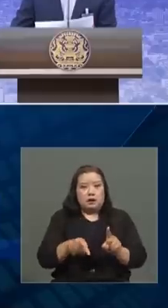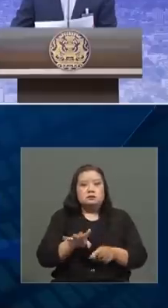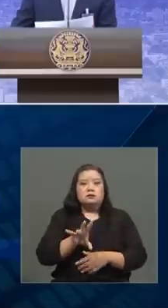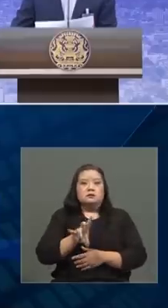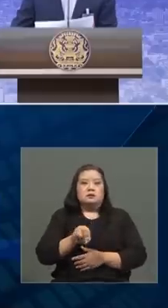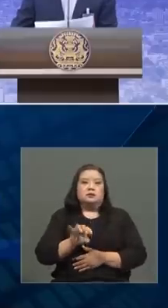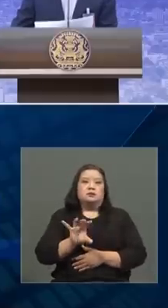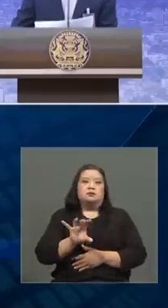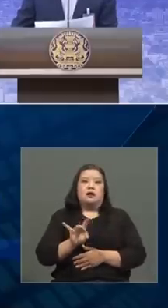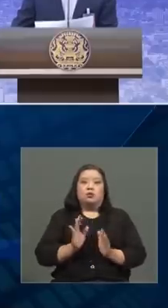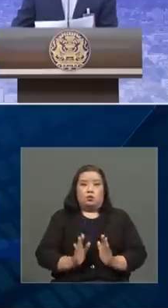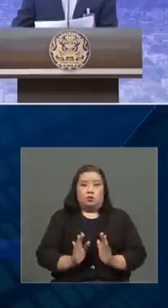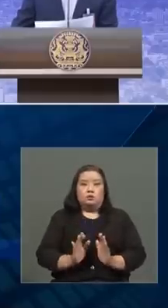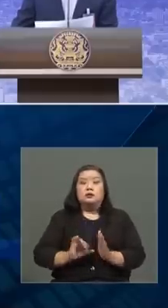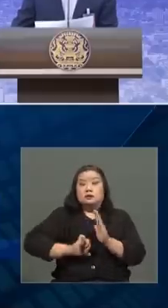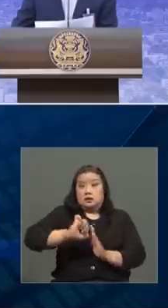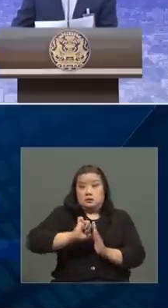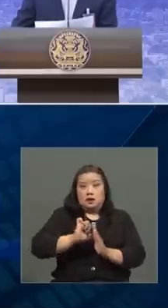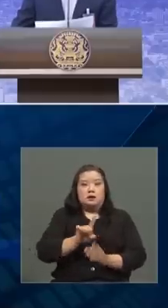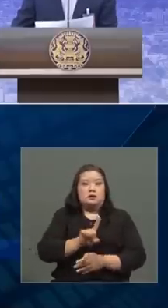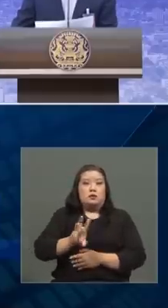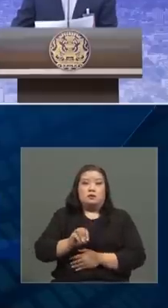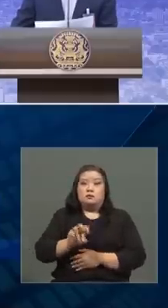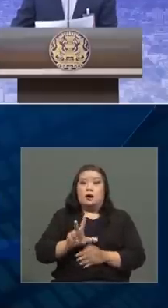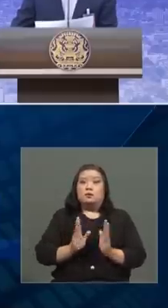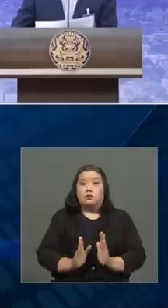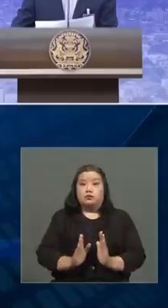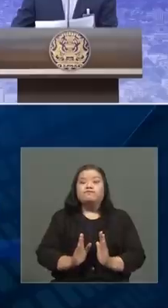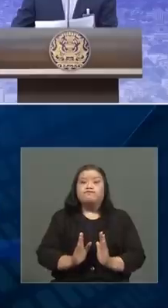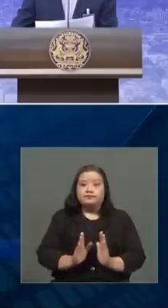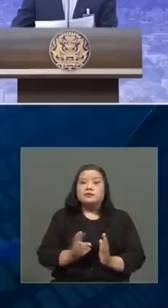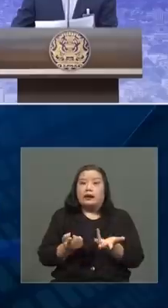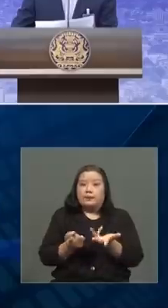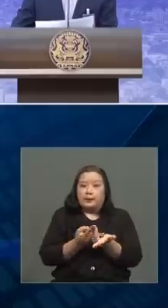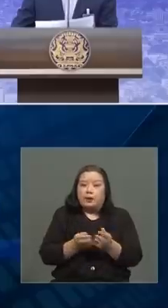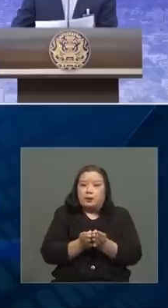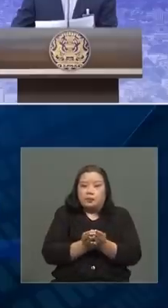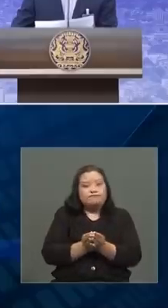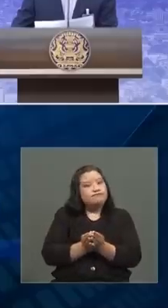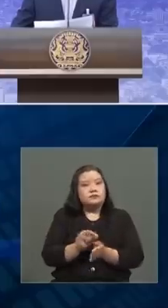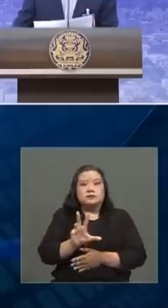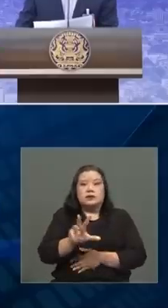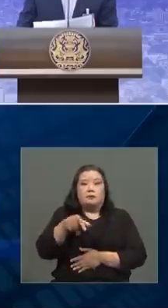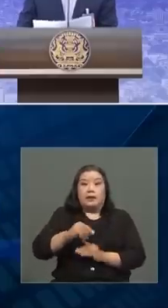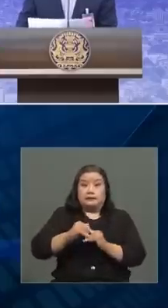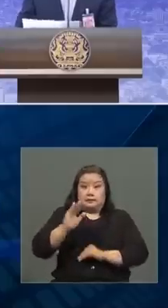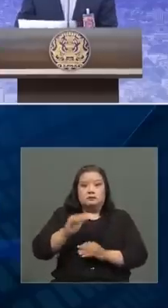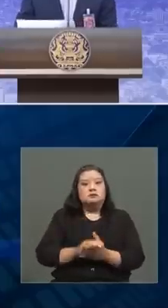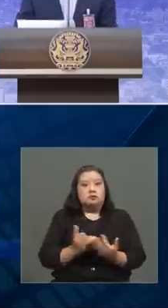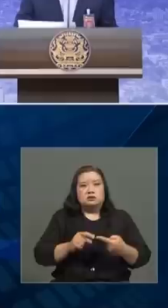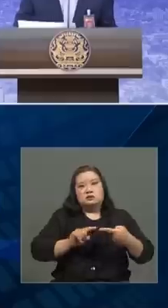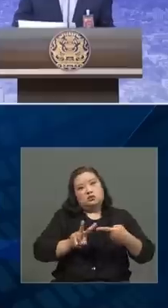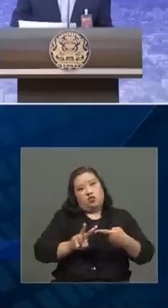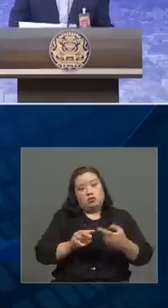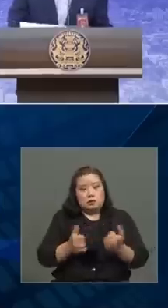78นะครับเชียงใหม่ 163นะครับก็สะสมกันไม่รวมไปสามพันกว่านะครับเป็นอันดับที่สอง